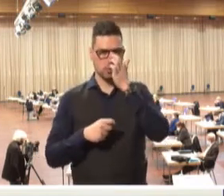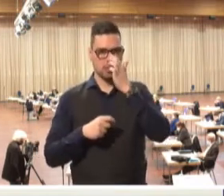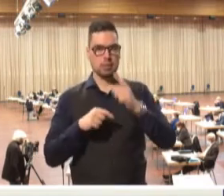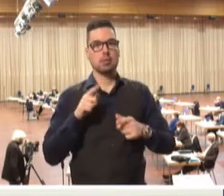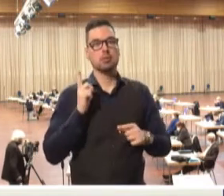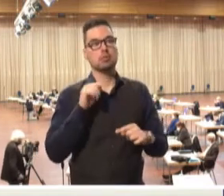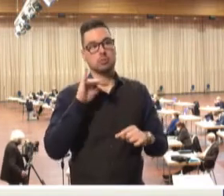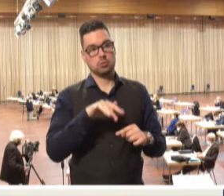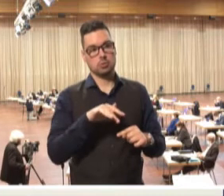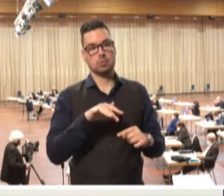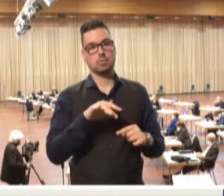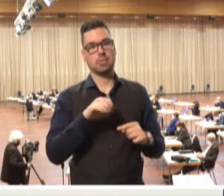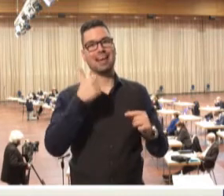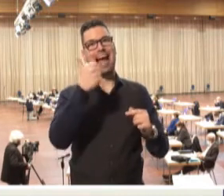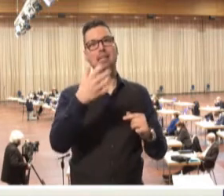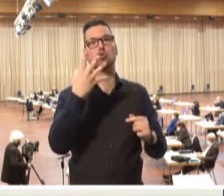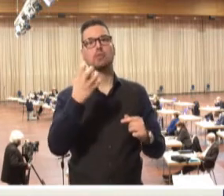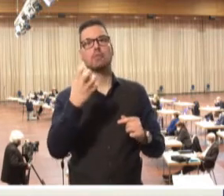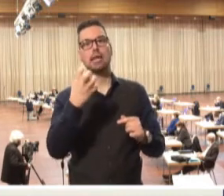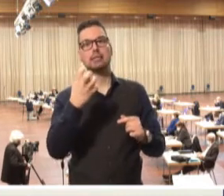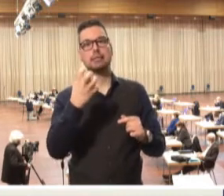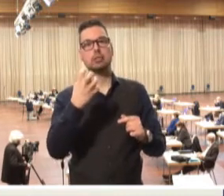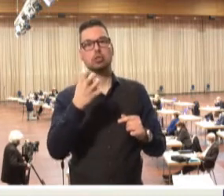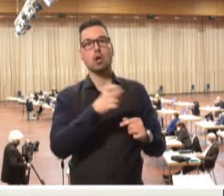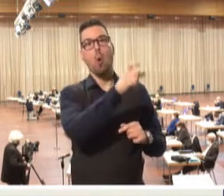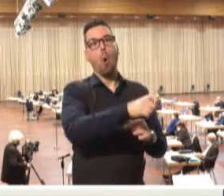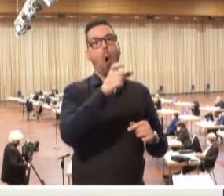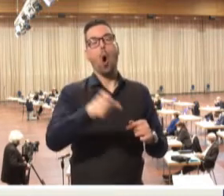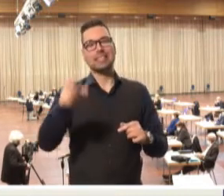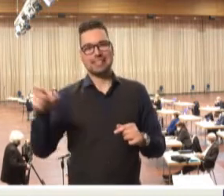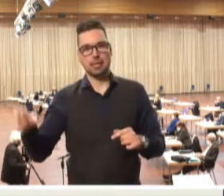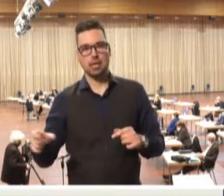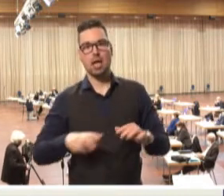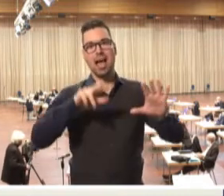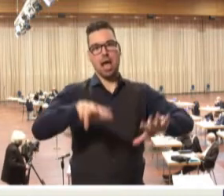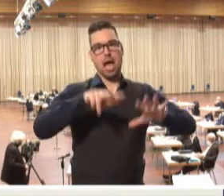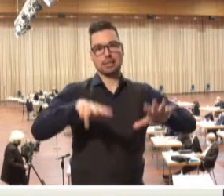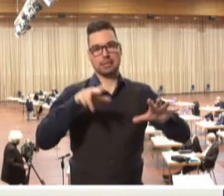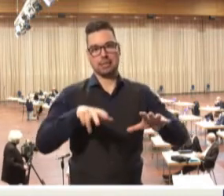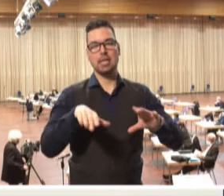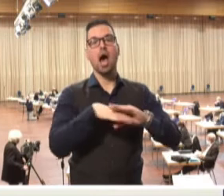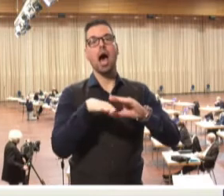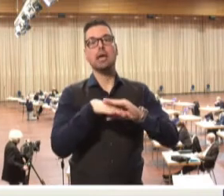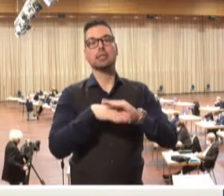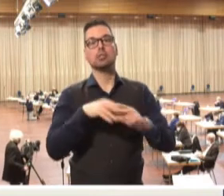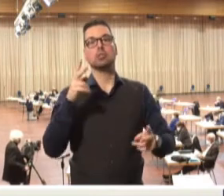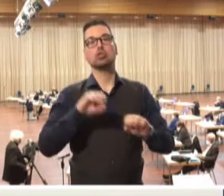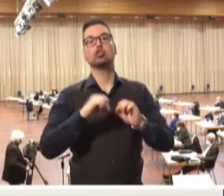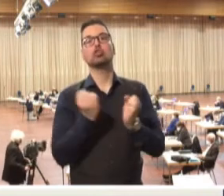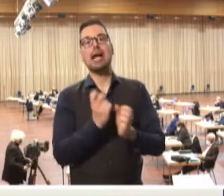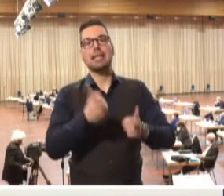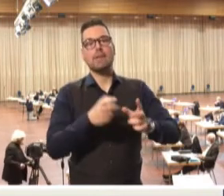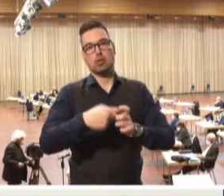wurden unter anderem 41 Aktenordner der Staatskanzlei, 18 Ermittlungsakten der Staatsanwaltschaft